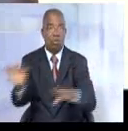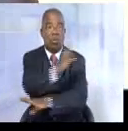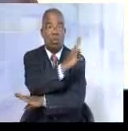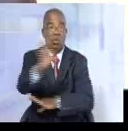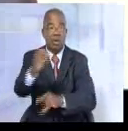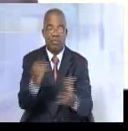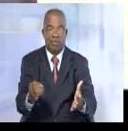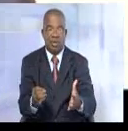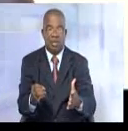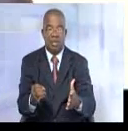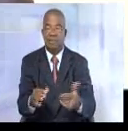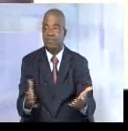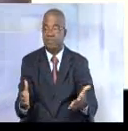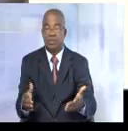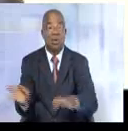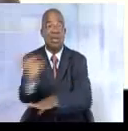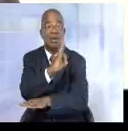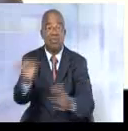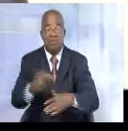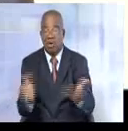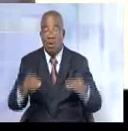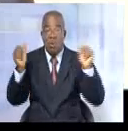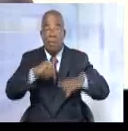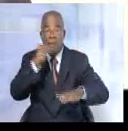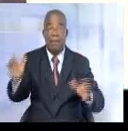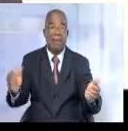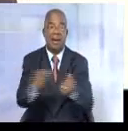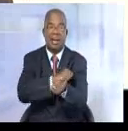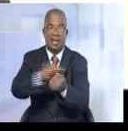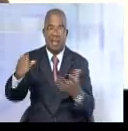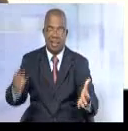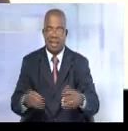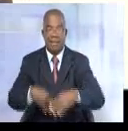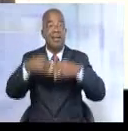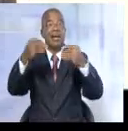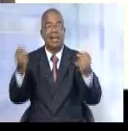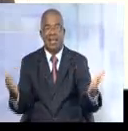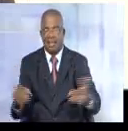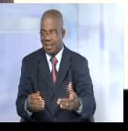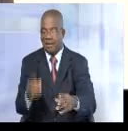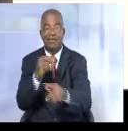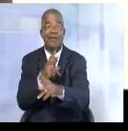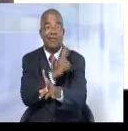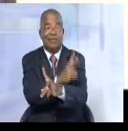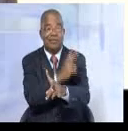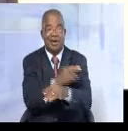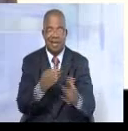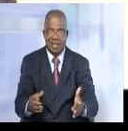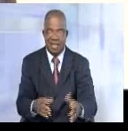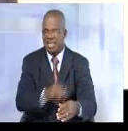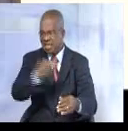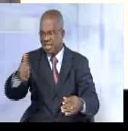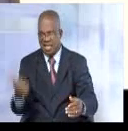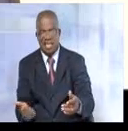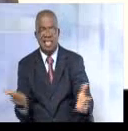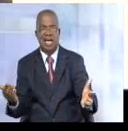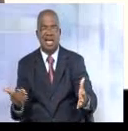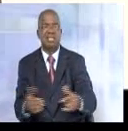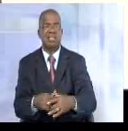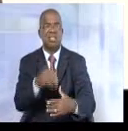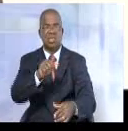la baisse de la déforestation et la conservation durable des terres. Mais il n'y a pas que ça, parce